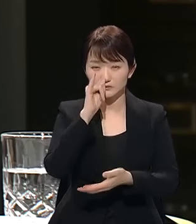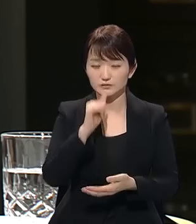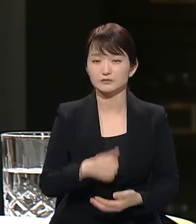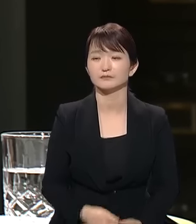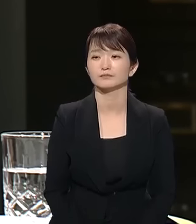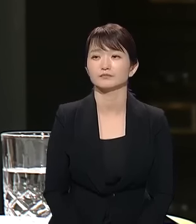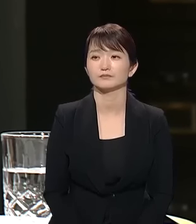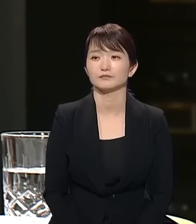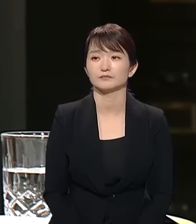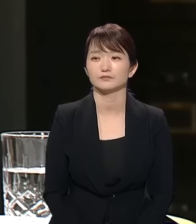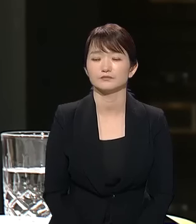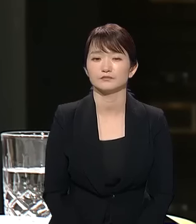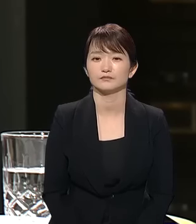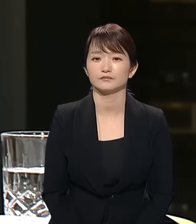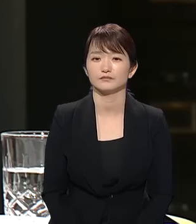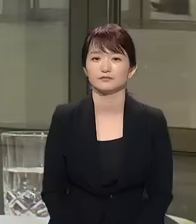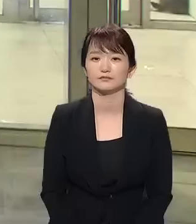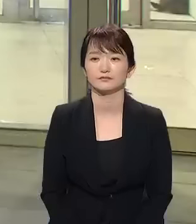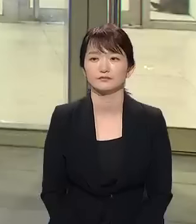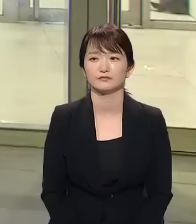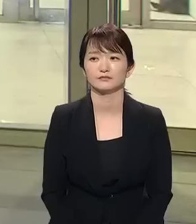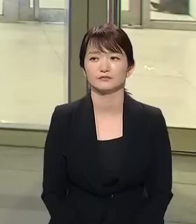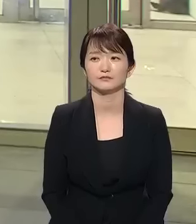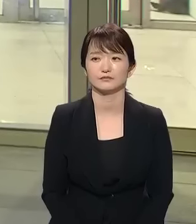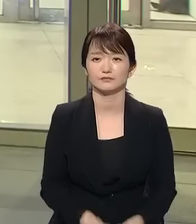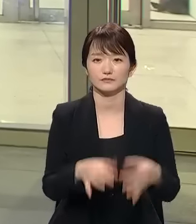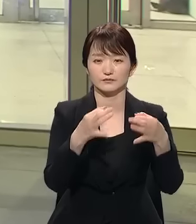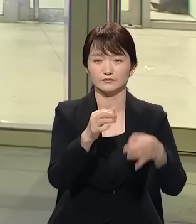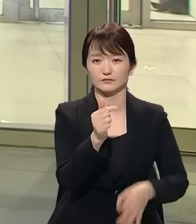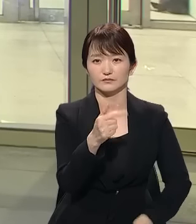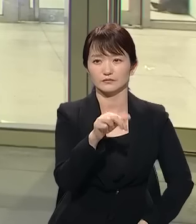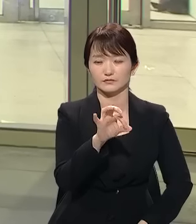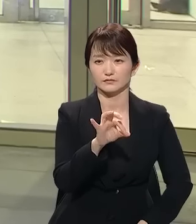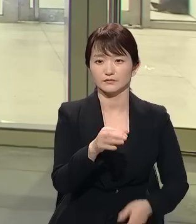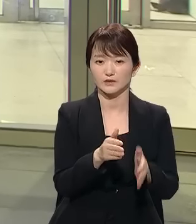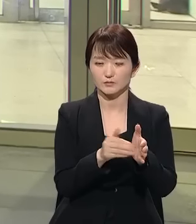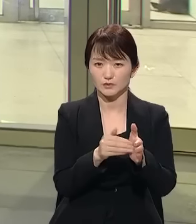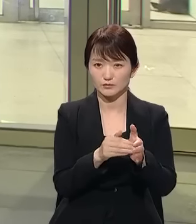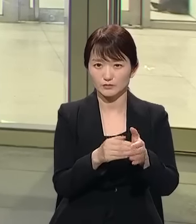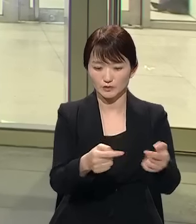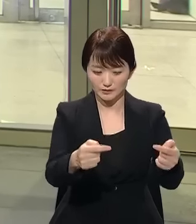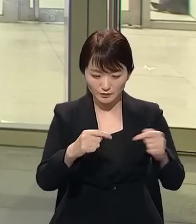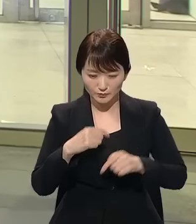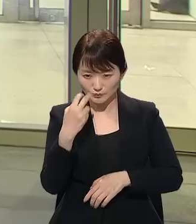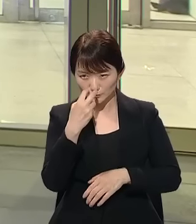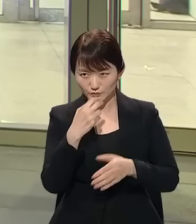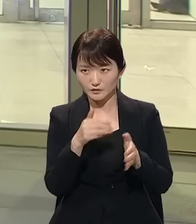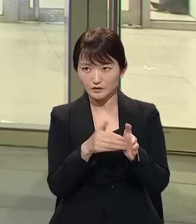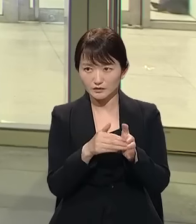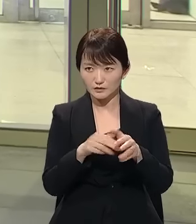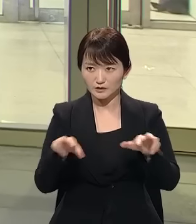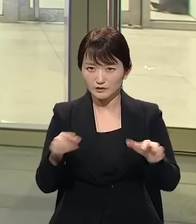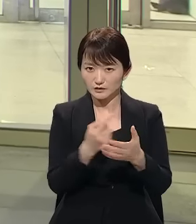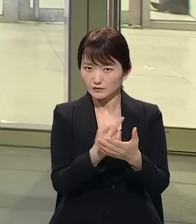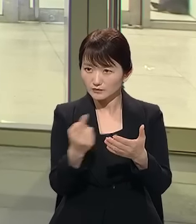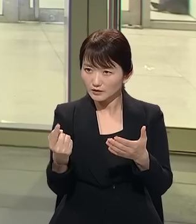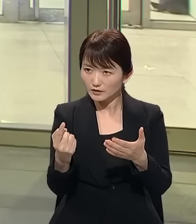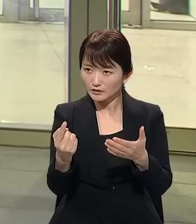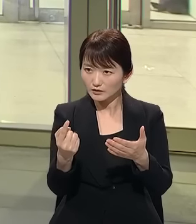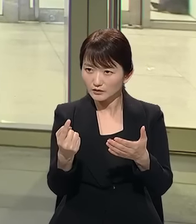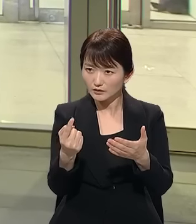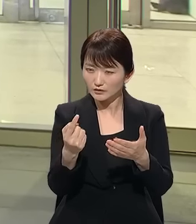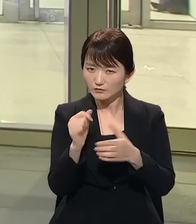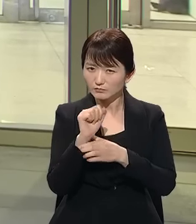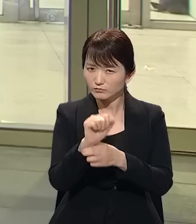자, 백자희 아나운서가 좀 얘기 좀 해주시죠. 네, 김호중 씨는 비공개로 출석을 해서 조사를 받은 뒤에 지금 나와야 되는 상황인데 아직